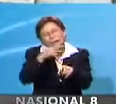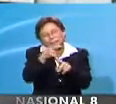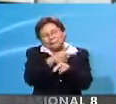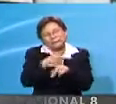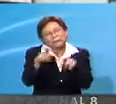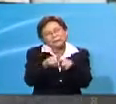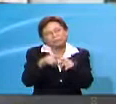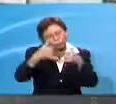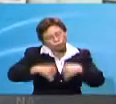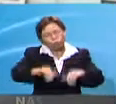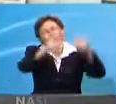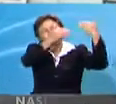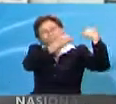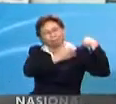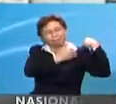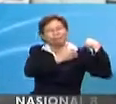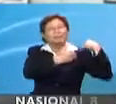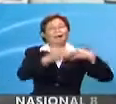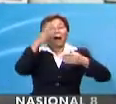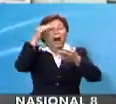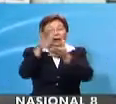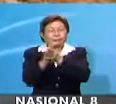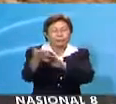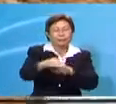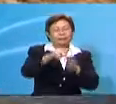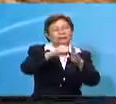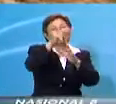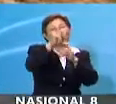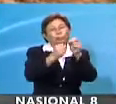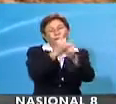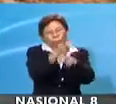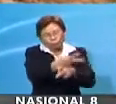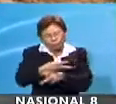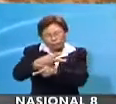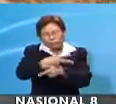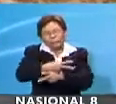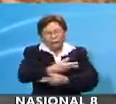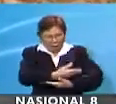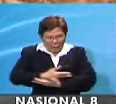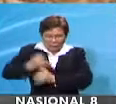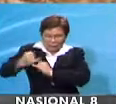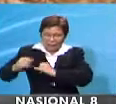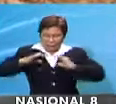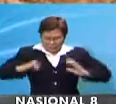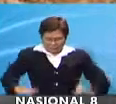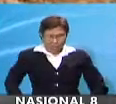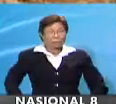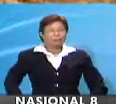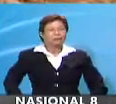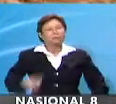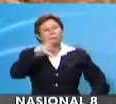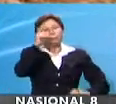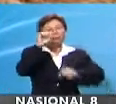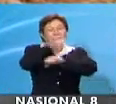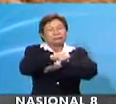menjaganya allahirham miliah yang kematian suami sejak 20 tahun lalu menjaga Abdul Rahman yang juga anak bongsu yang cacat anggota badan akibat